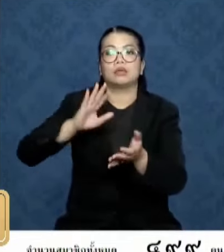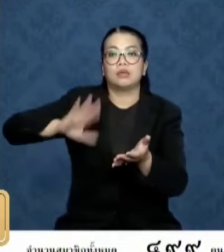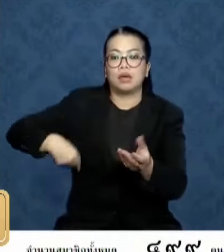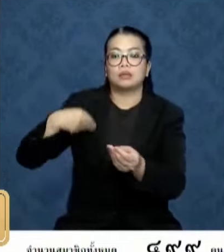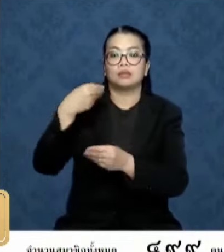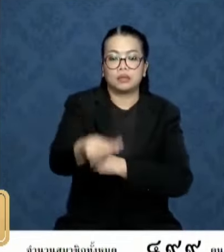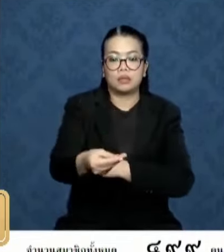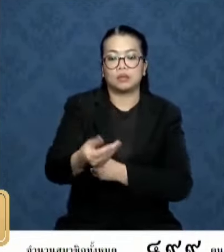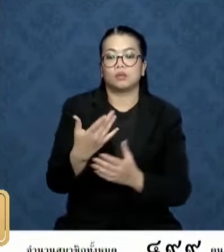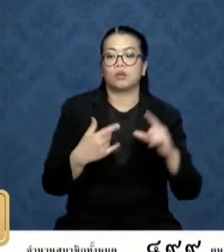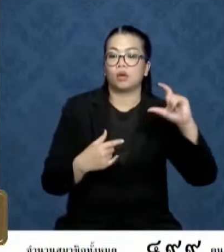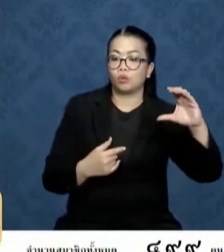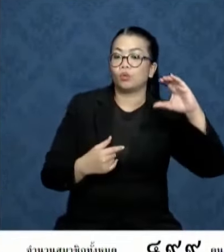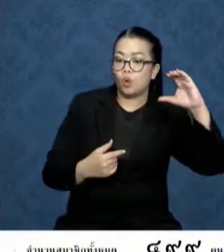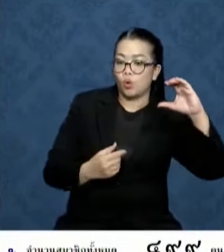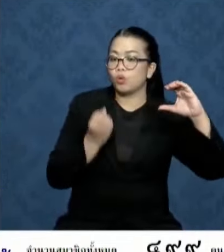โดยต้องคืนทงตนทั้งด่อ